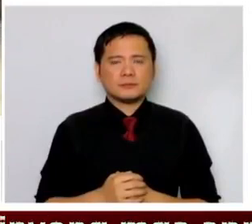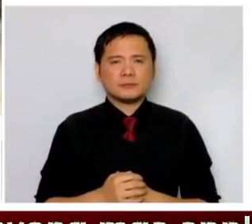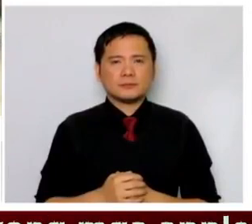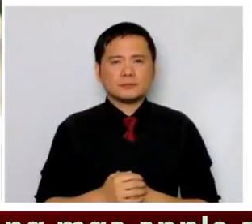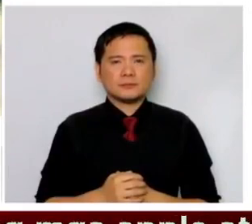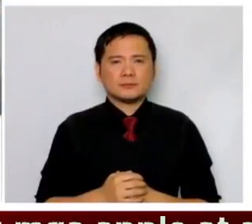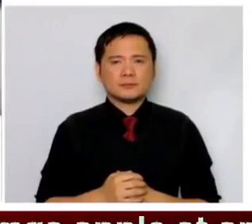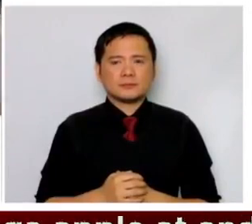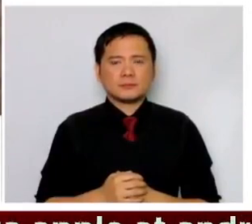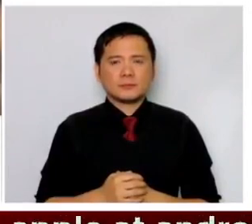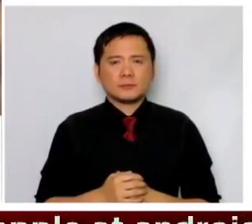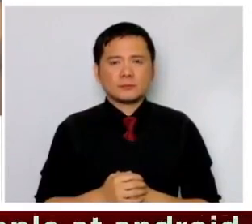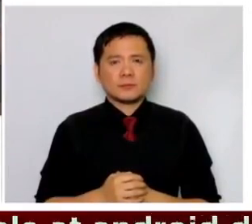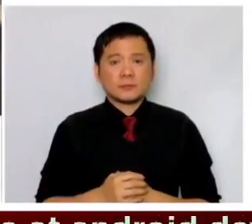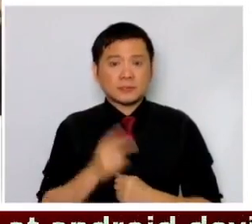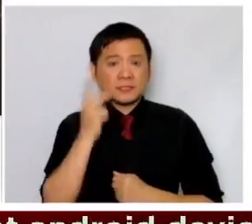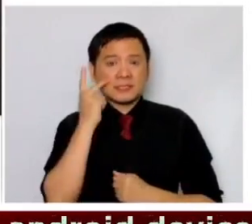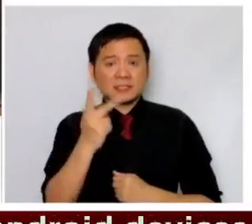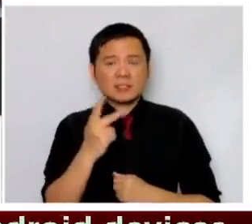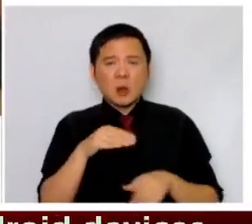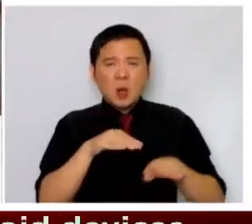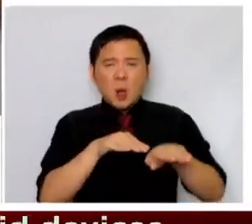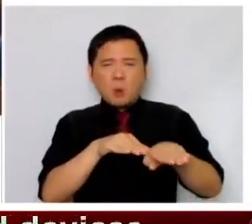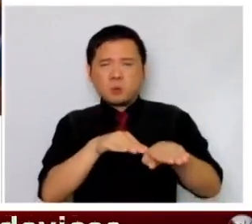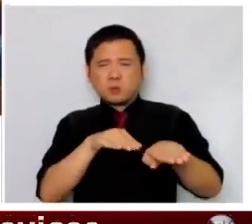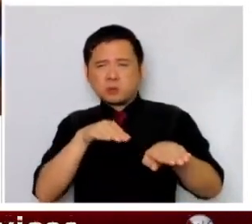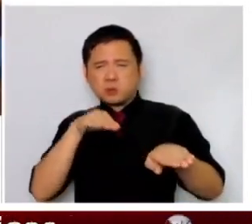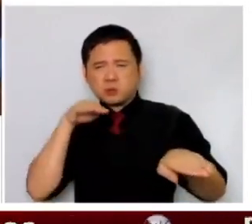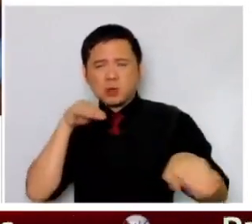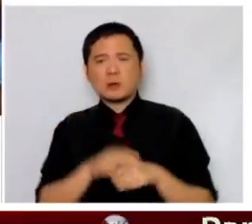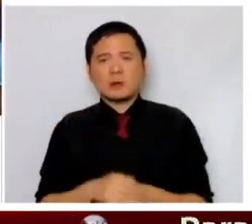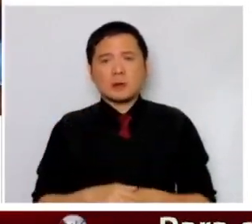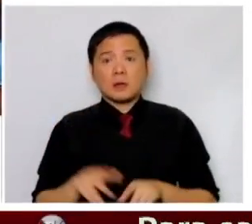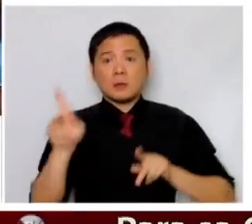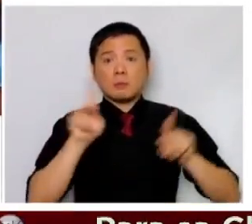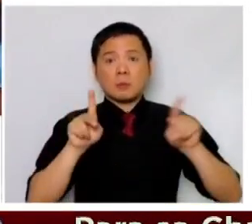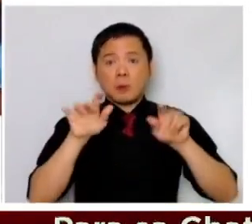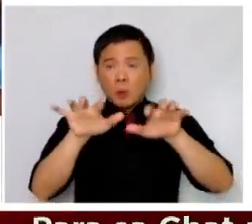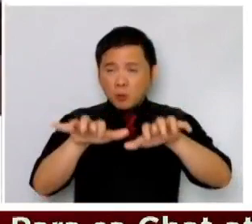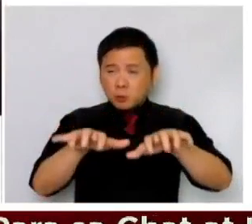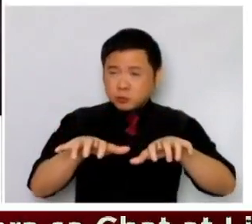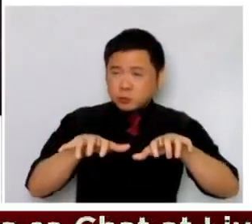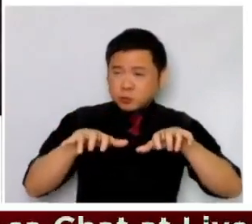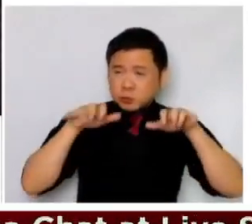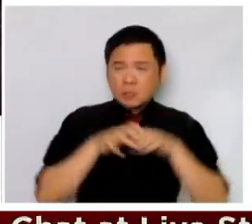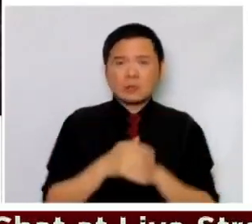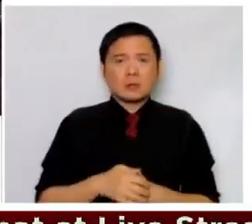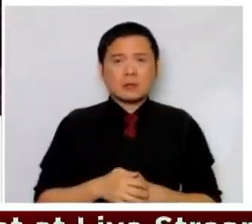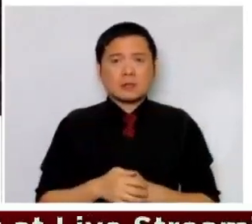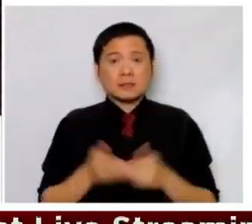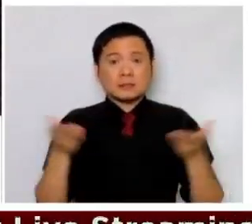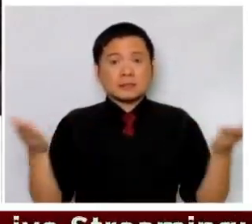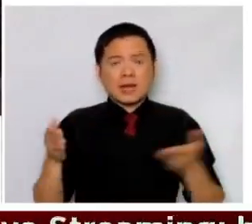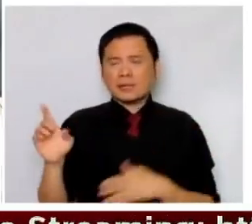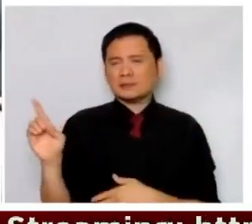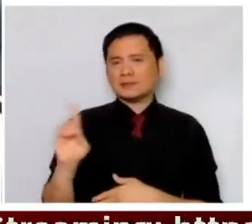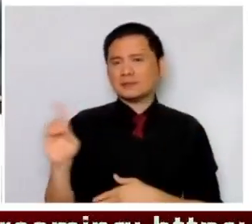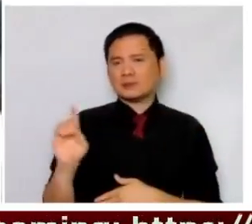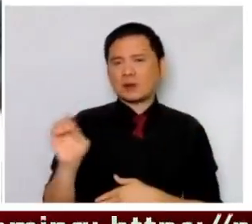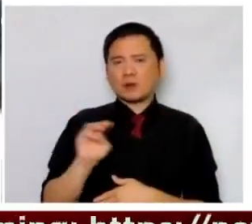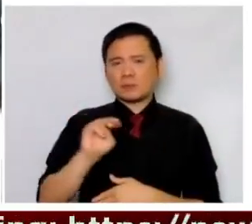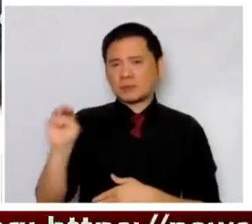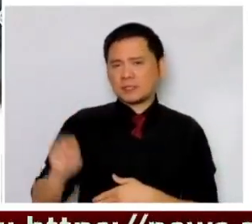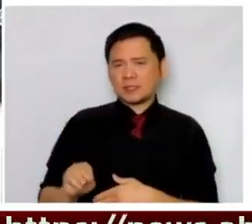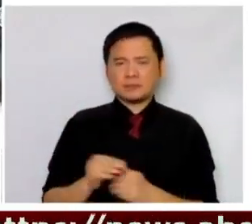Mabigat na trapiko at siksikan ng mga tao ang dapat paghandaan ng mga pupunta sa Divisoria sa Maynila. Isa sa